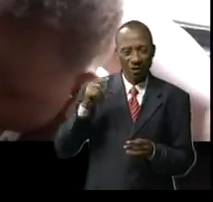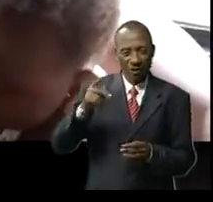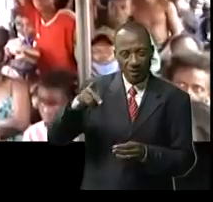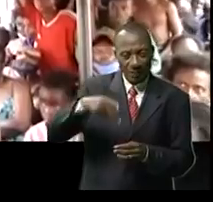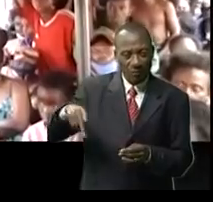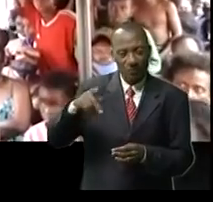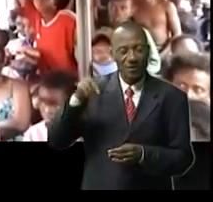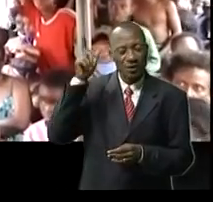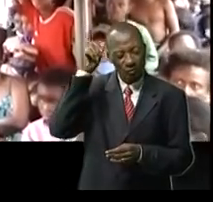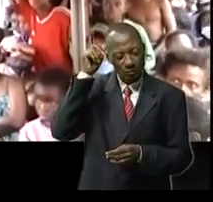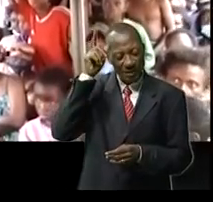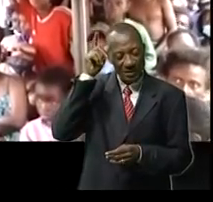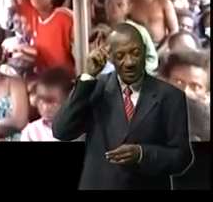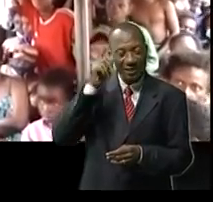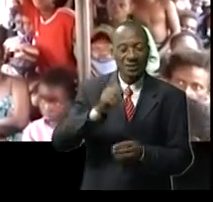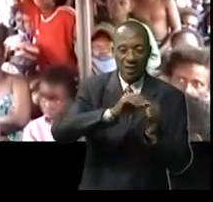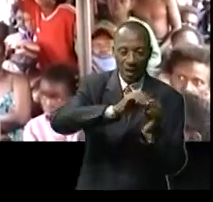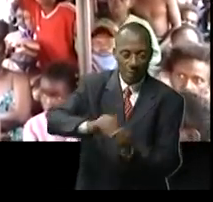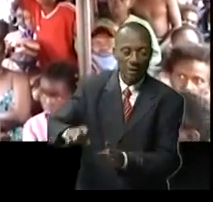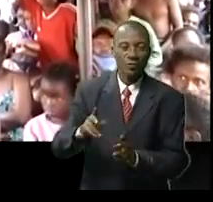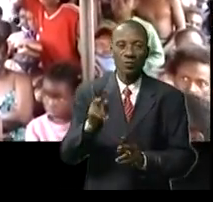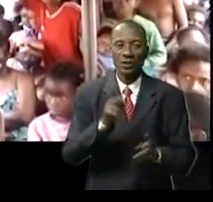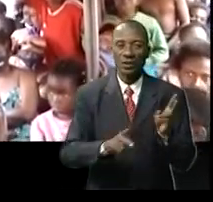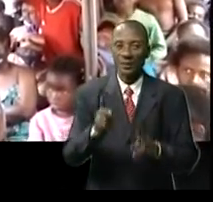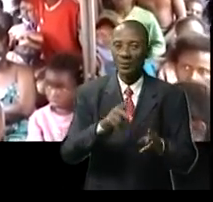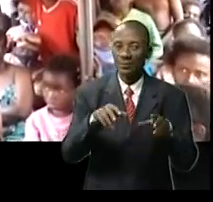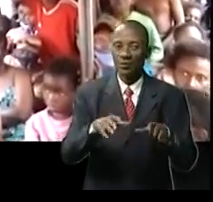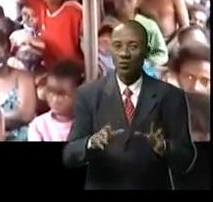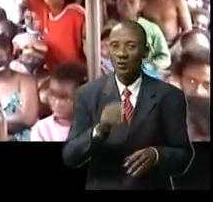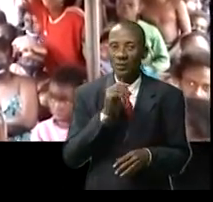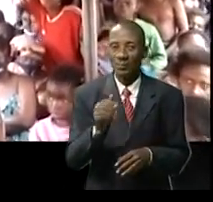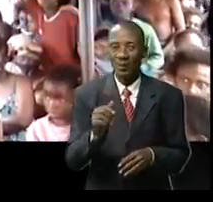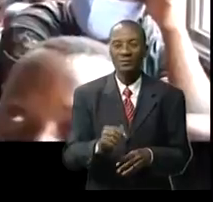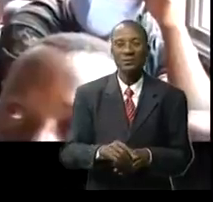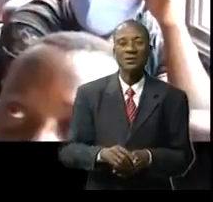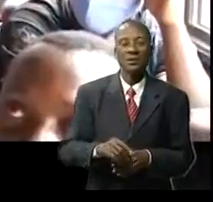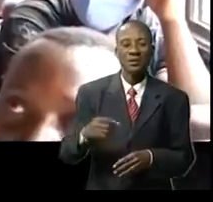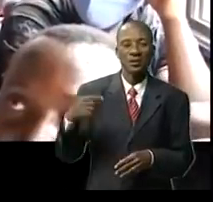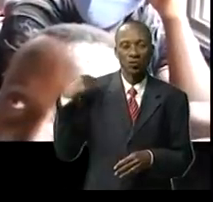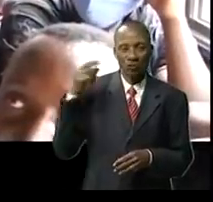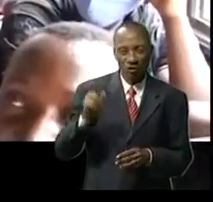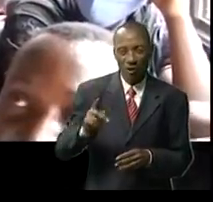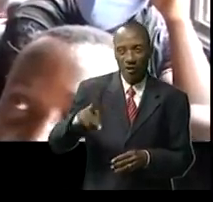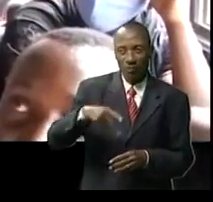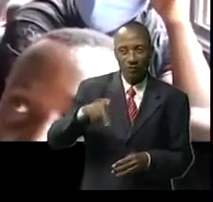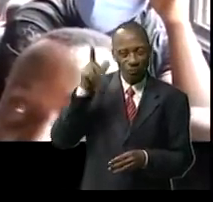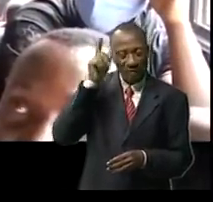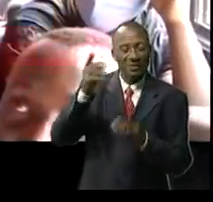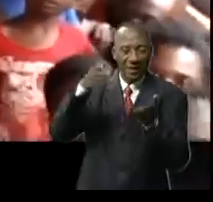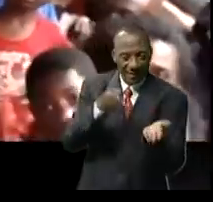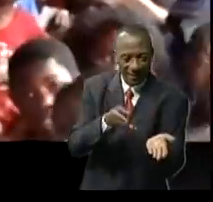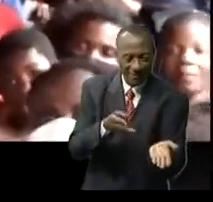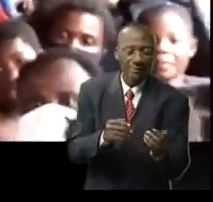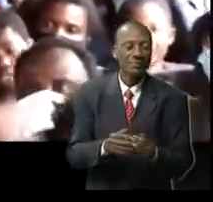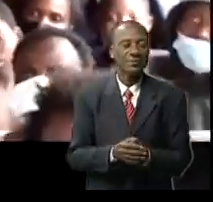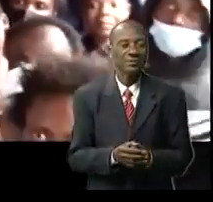Et nous vous recevons dans le Haut-Katanga parce que le gouverneur Jacques Kabula a respecté les vœux du président de la République. C'est